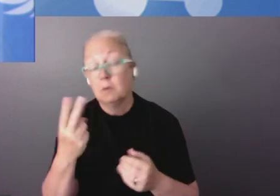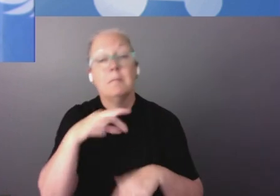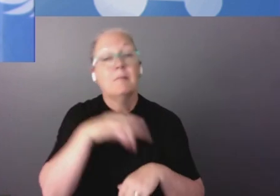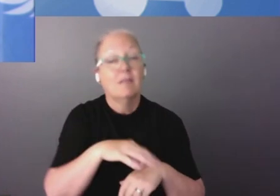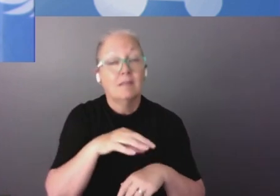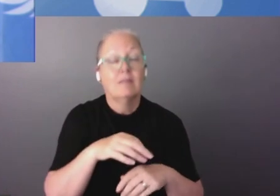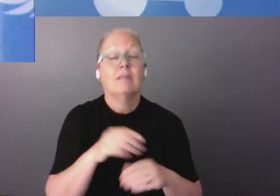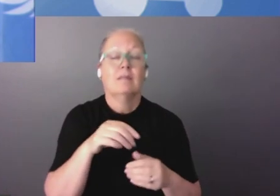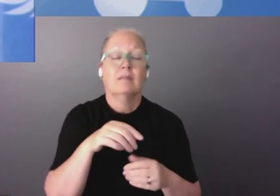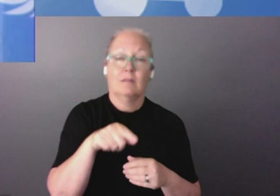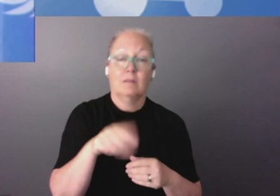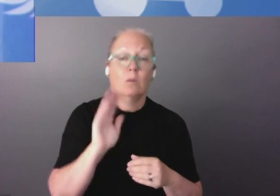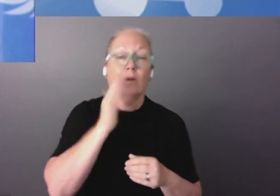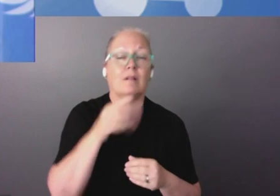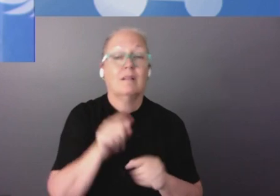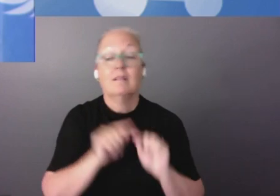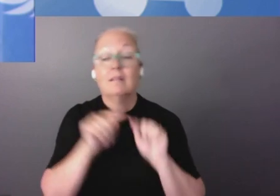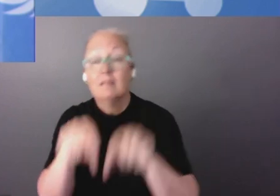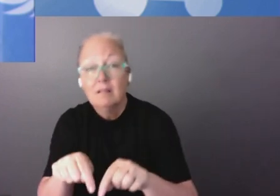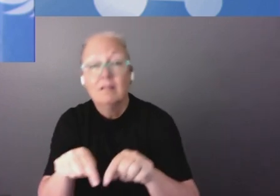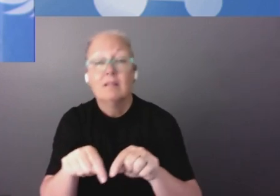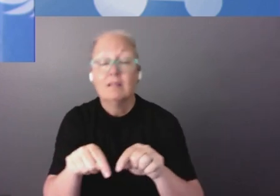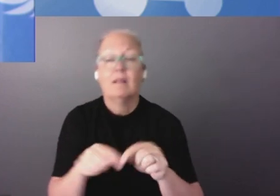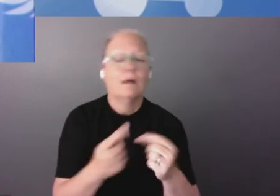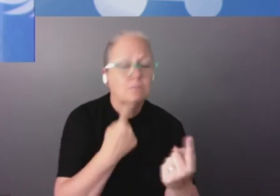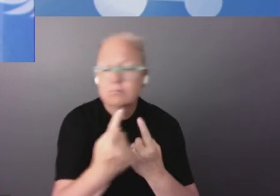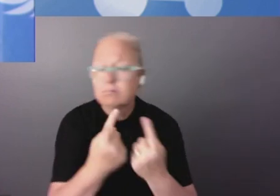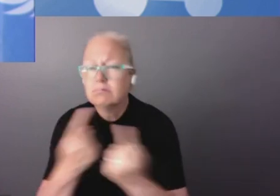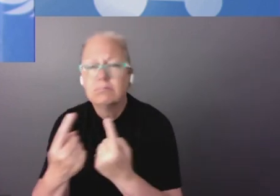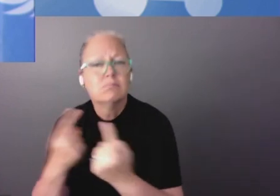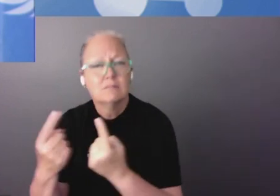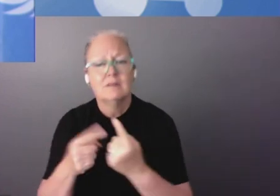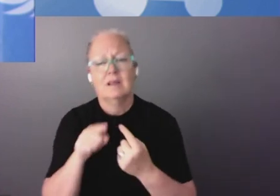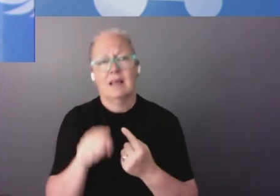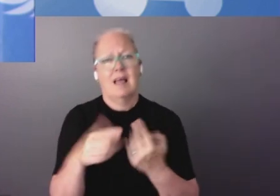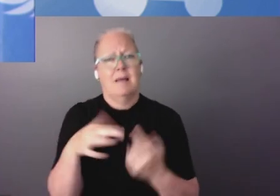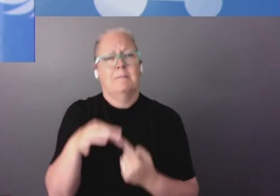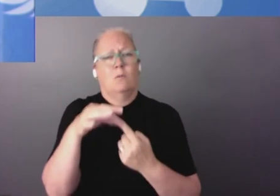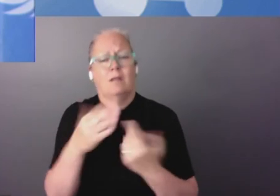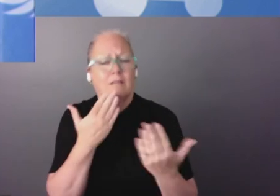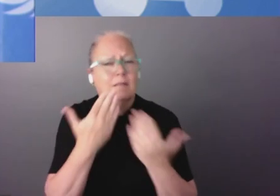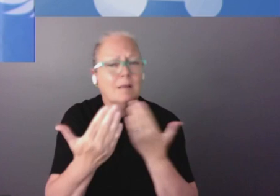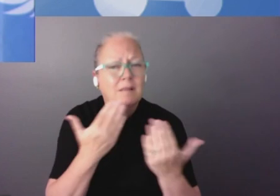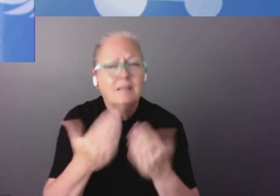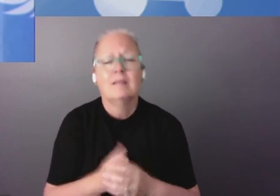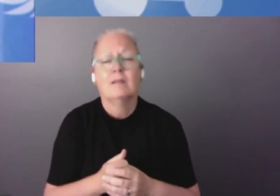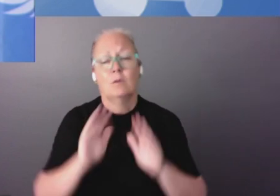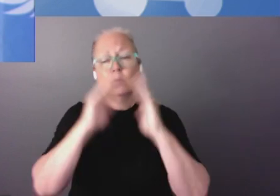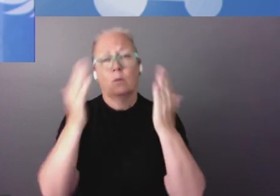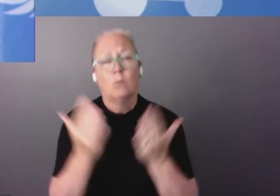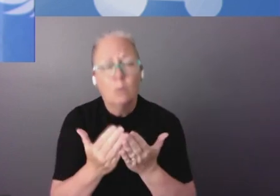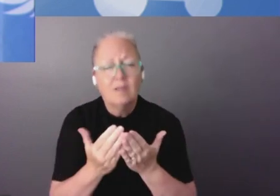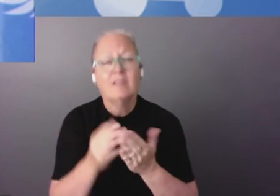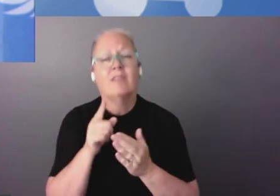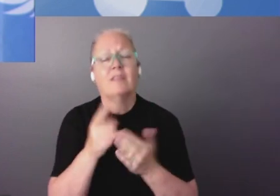poradzenia sobie z wykluczeniem cyfrowym. W styczniu Międzynarodowa Społeczność Narodów Zjednoczonych spotka się w Katarze